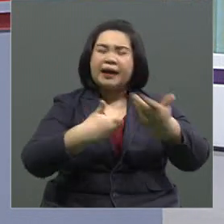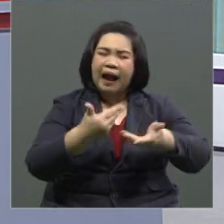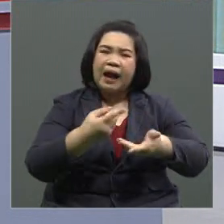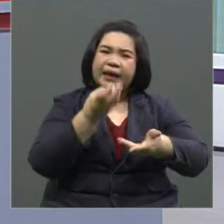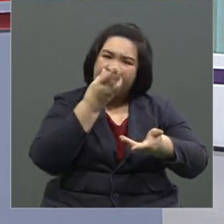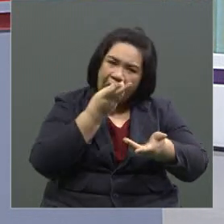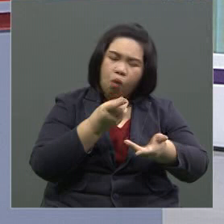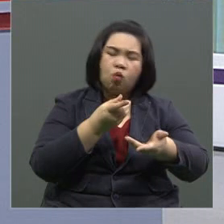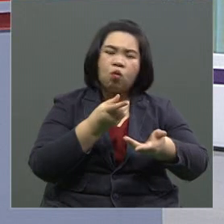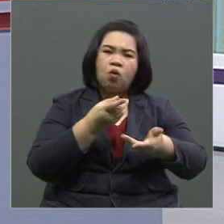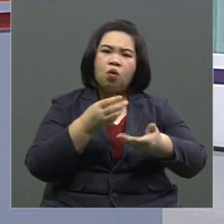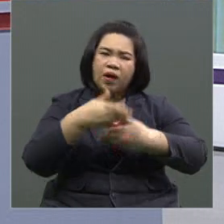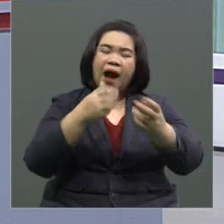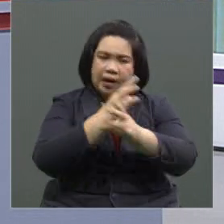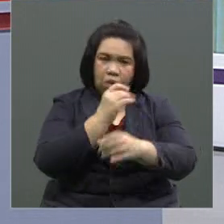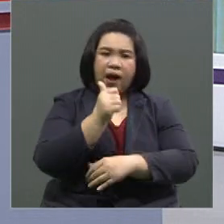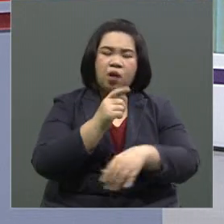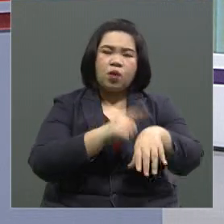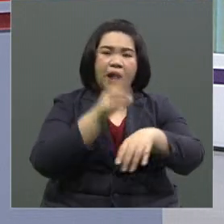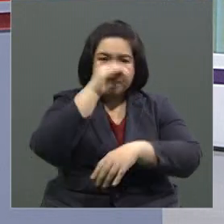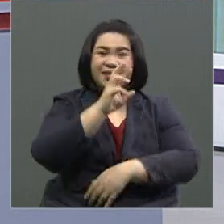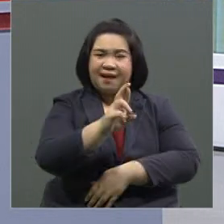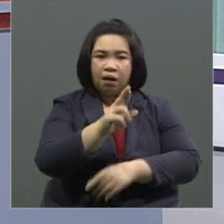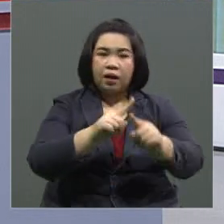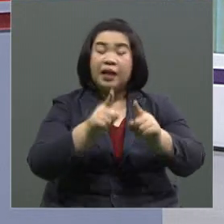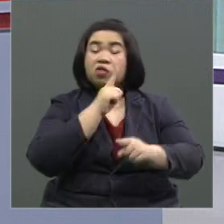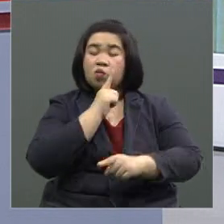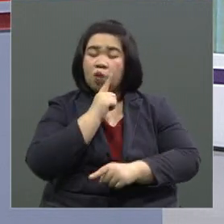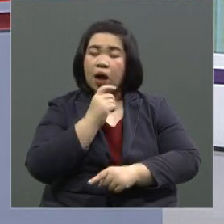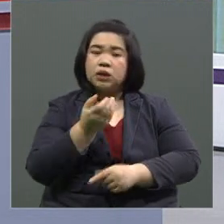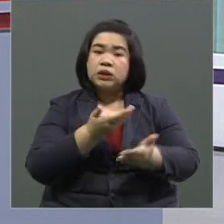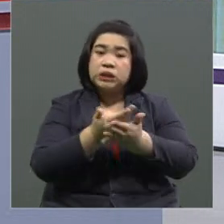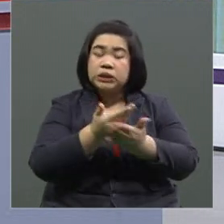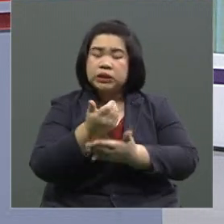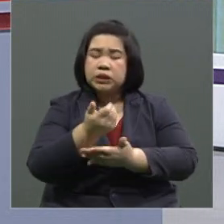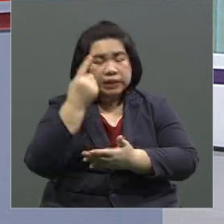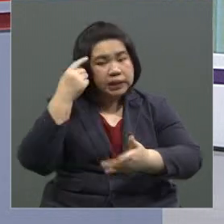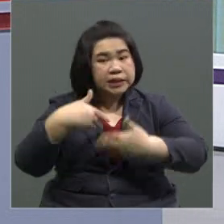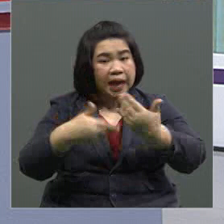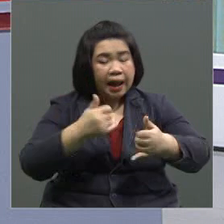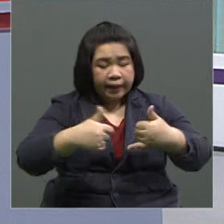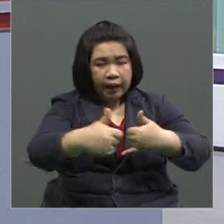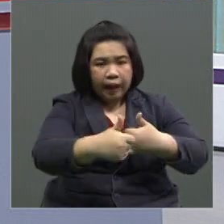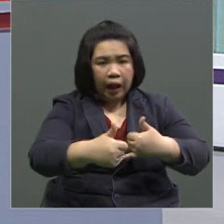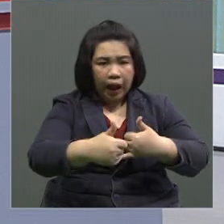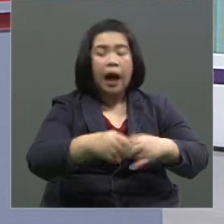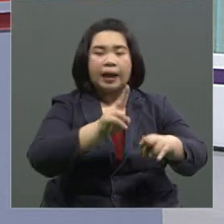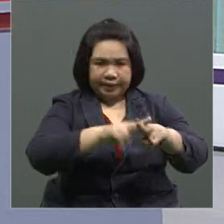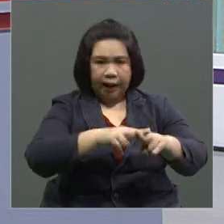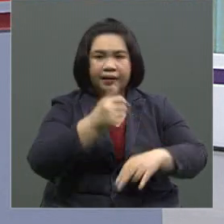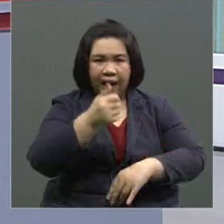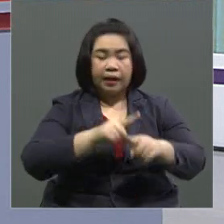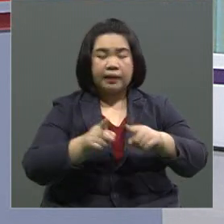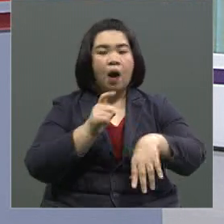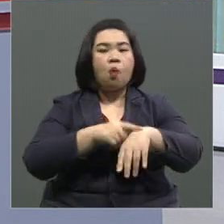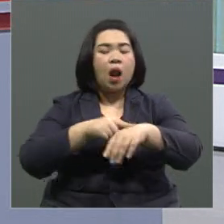ที่ยงคืนเท่านั้นแต่ว่าหลังจากนั้นเนี่ยคุณจะขายเอาห้องอาหารแล้วก็ให้นักท่องเที่ยวเนี่ยนั่งรับประทานอย่างเงี้ยสามารถที่จะทำได้ แต่อันนี้ขาย